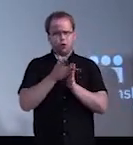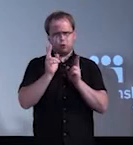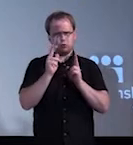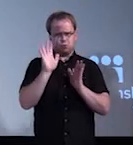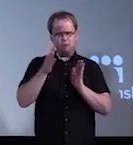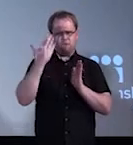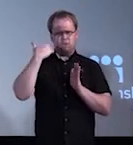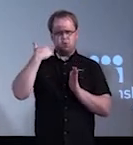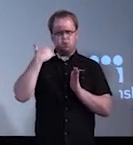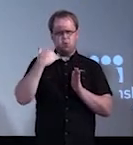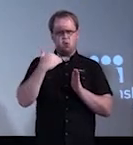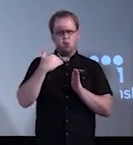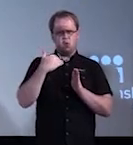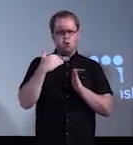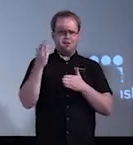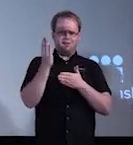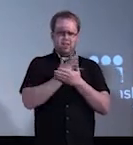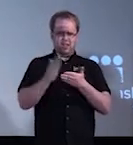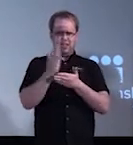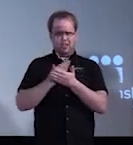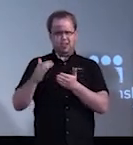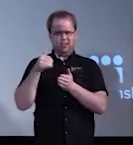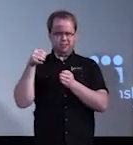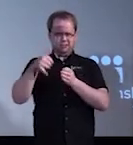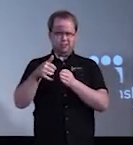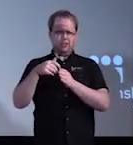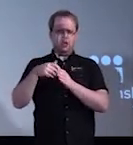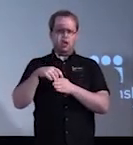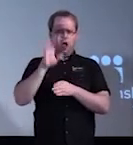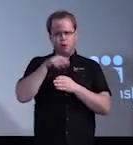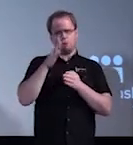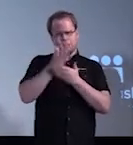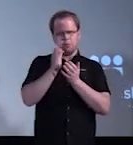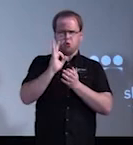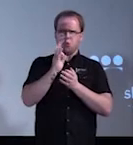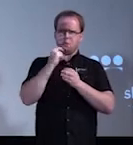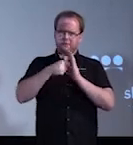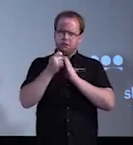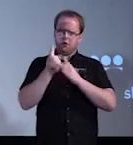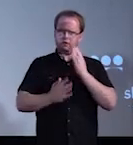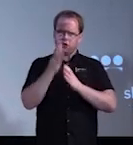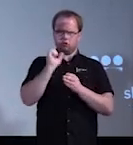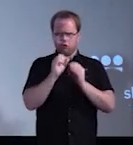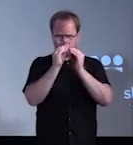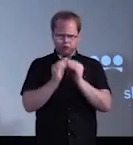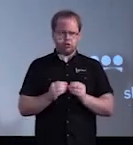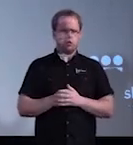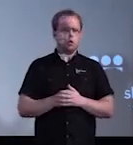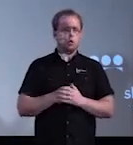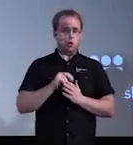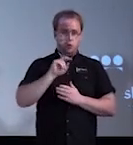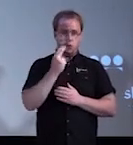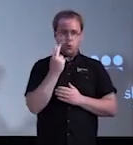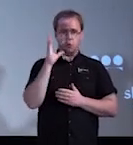varit tidigare, så har ju delar av branschen suttit i filmavtalet och bestämt hur det ska vara, och andra delar har varit uteslutna. Nu när